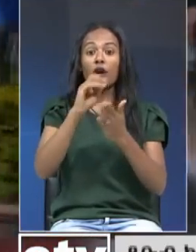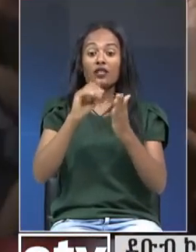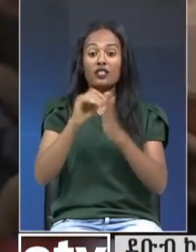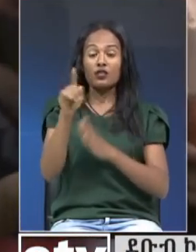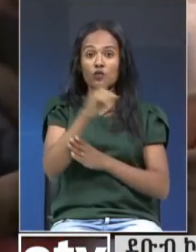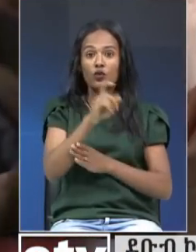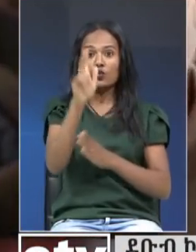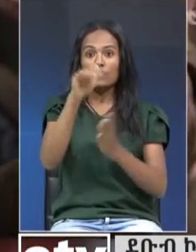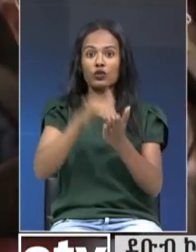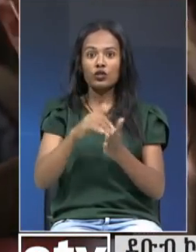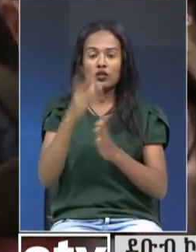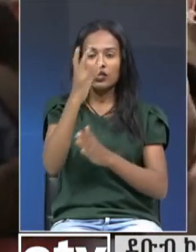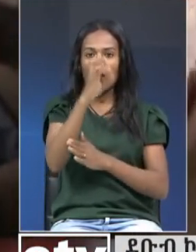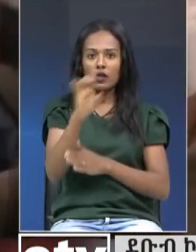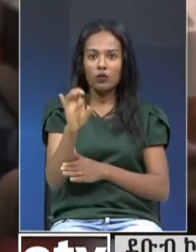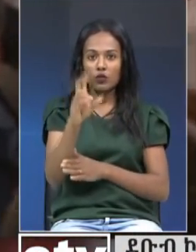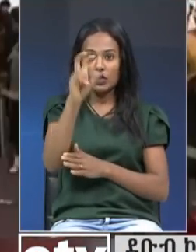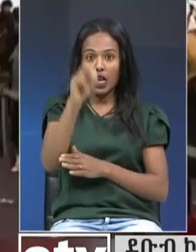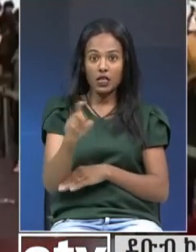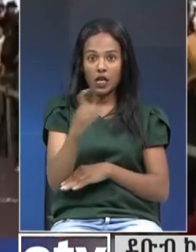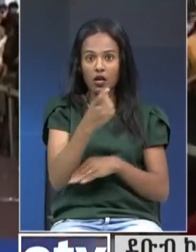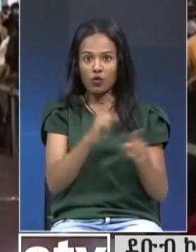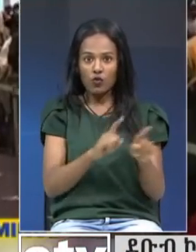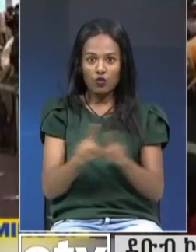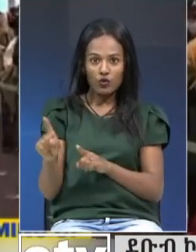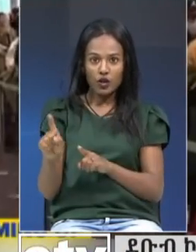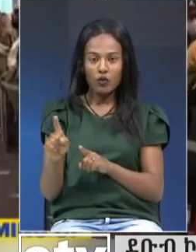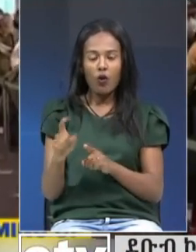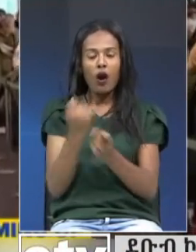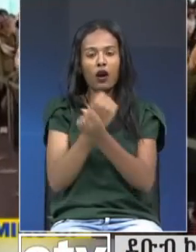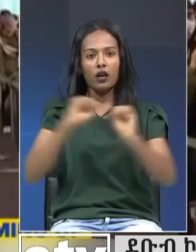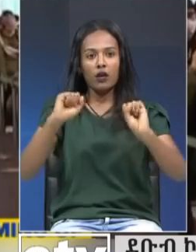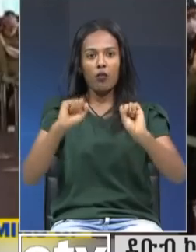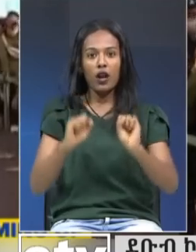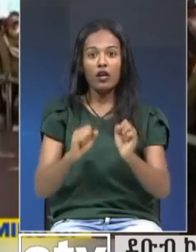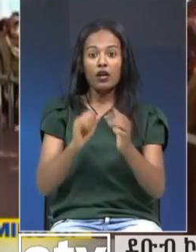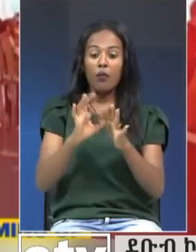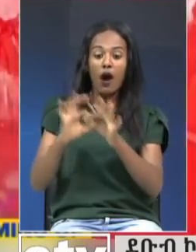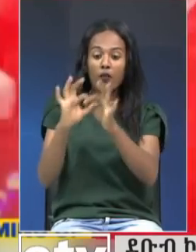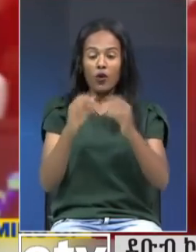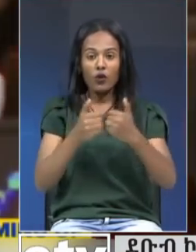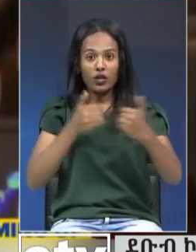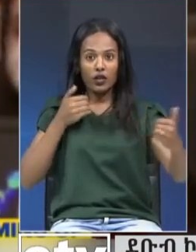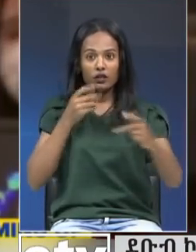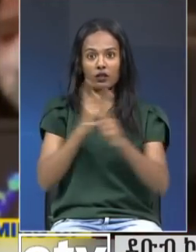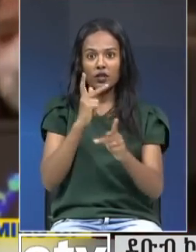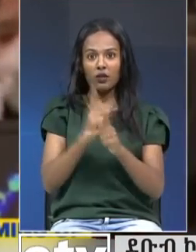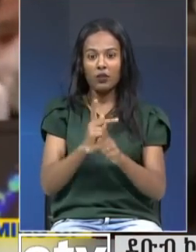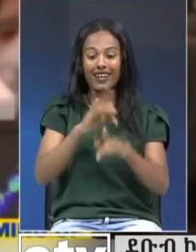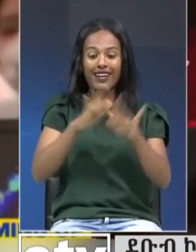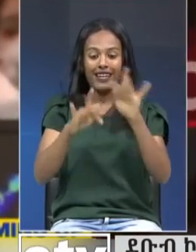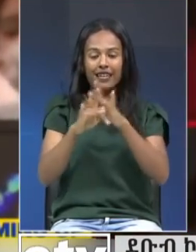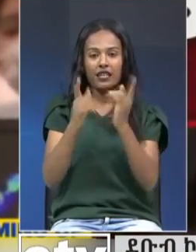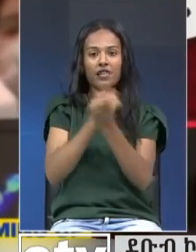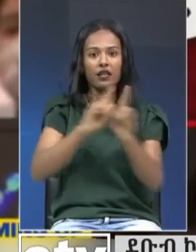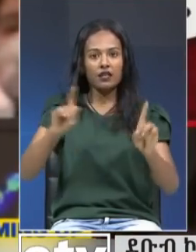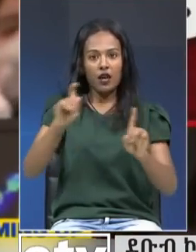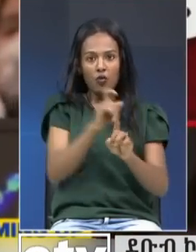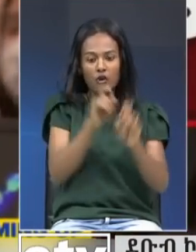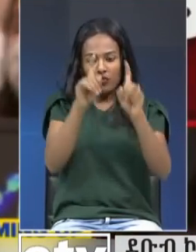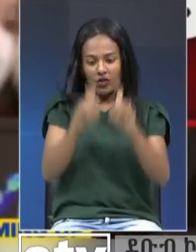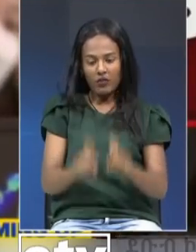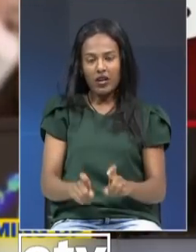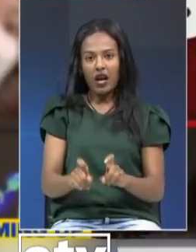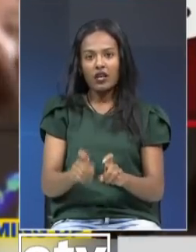ሲያልፍ 3730 የሚሆኑ ደግሞ አገግመዋል። ማህበራዊ ርቀትን መጠበቅ፣ ከንክኪ ነጻ መሆን፣ ምርመራ የመሳሰሉትን